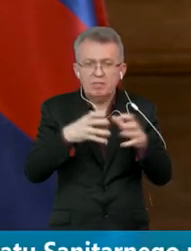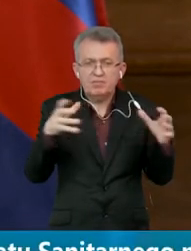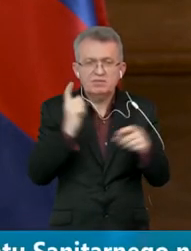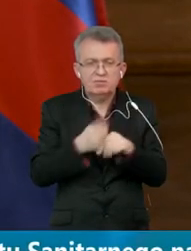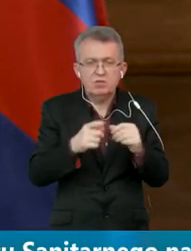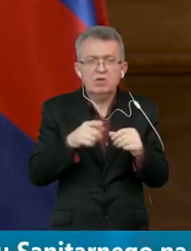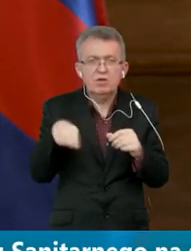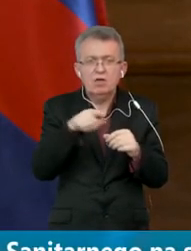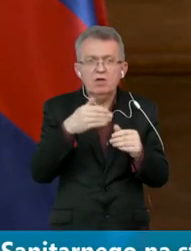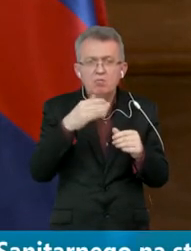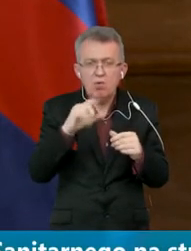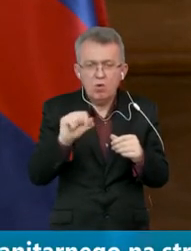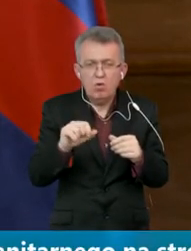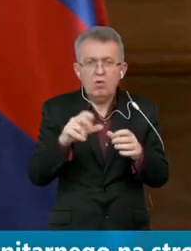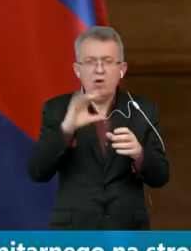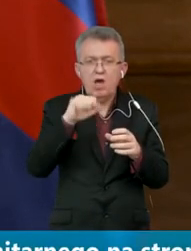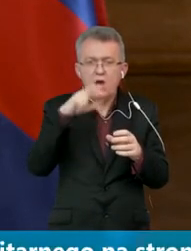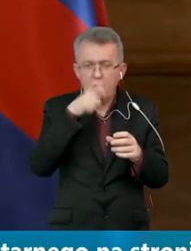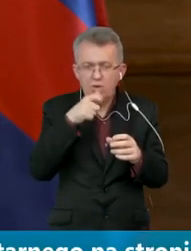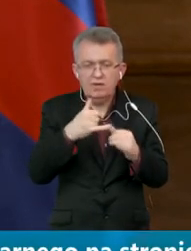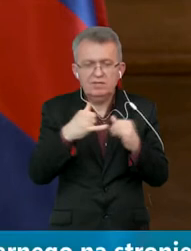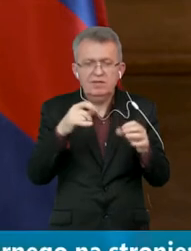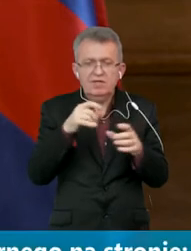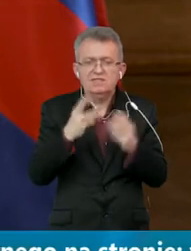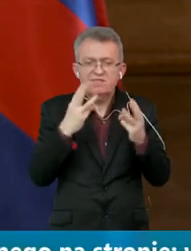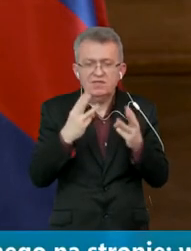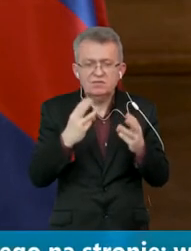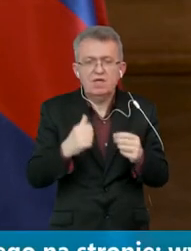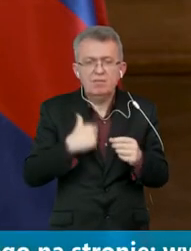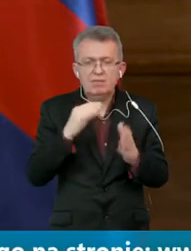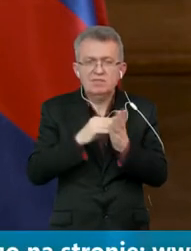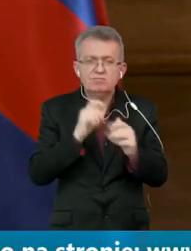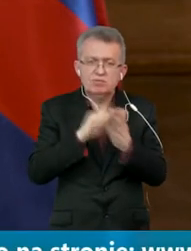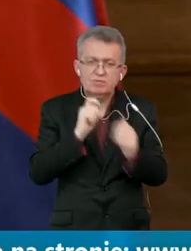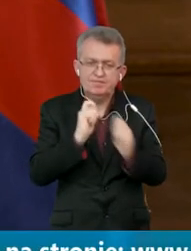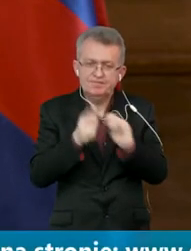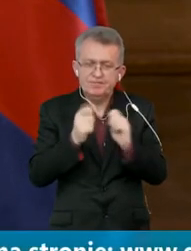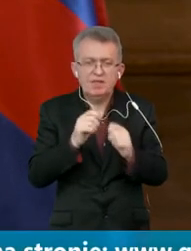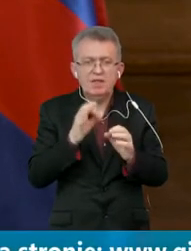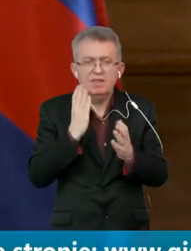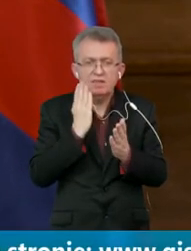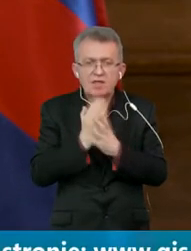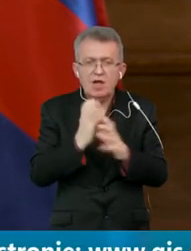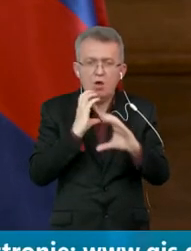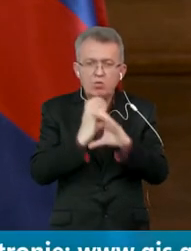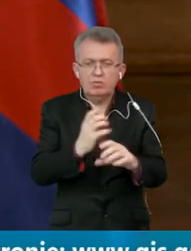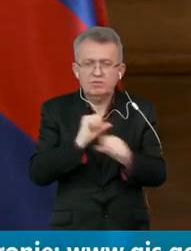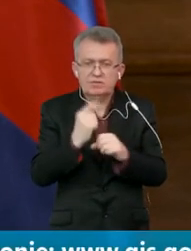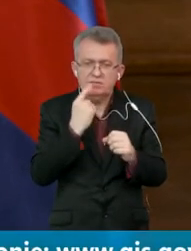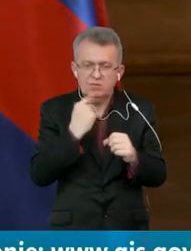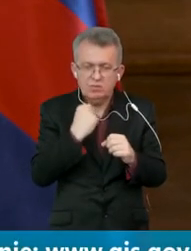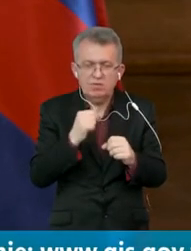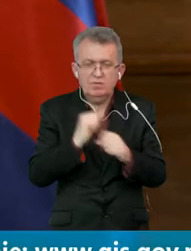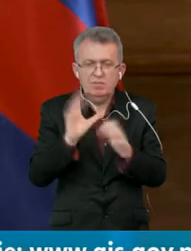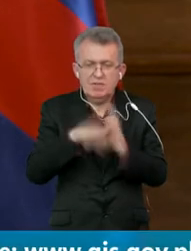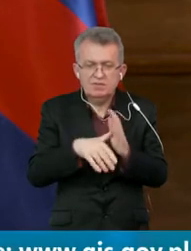Molo, Rondo Hakena, Auchan, IKEA. Dość ważne jest mieć dobrze skomunikowane. Na razie tylko kilka autobusów przeznaczonych na tą